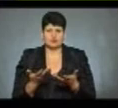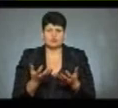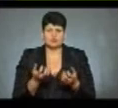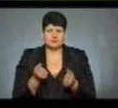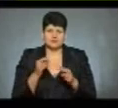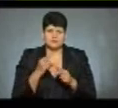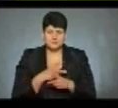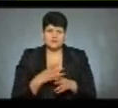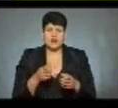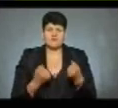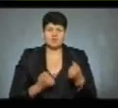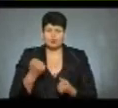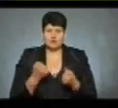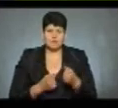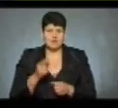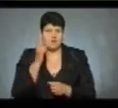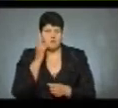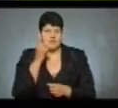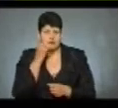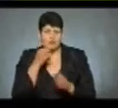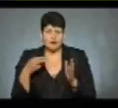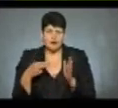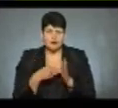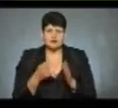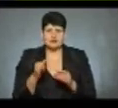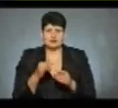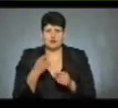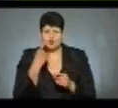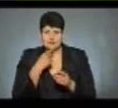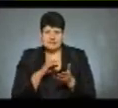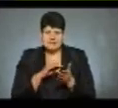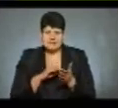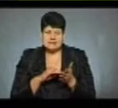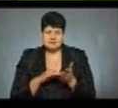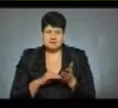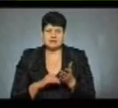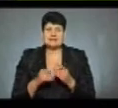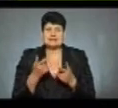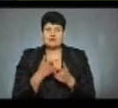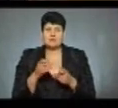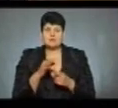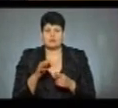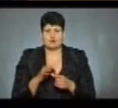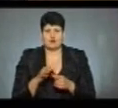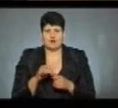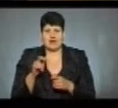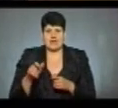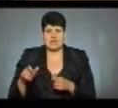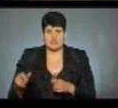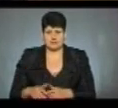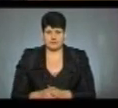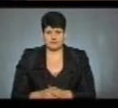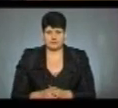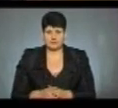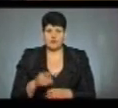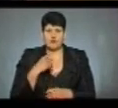злочинним шляхом, автомобілі, мобільні телефони, сім-карти та особисті записники фігурантів з інформацією про клієнтів. За словами